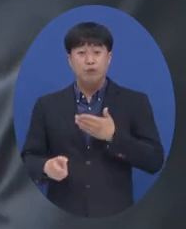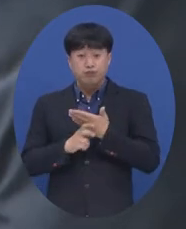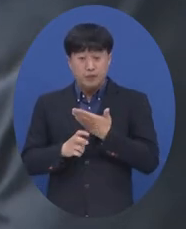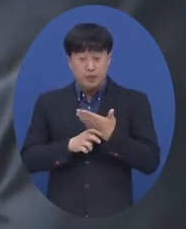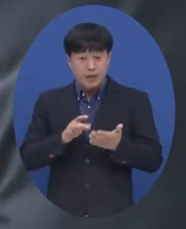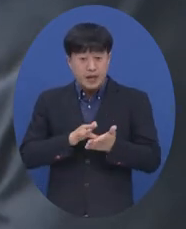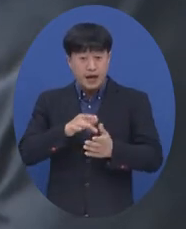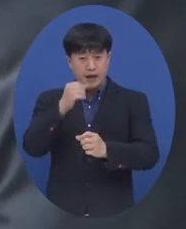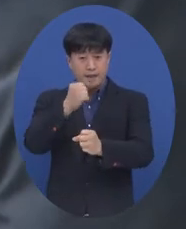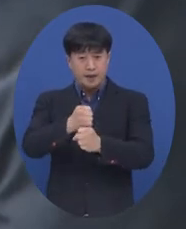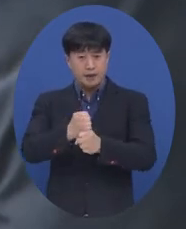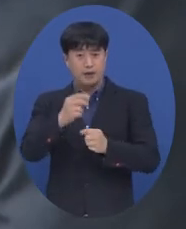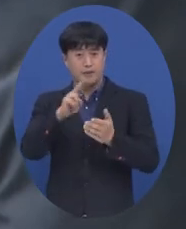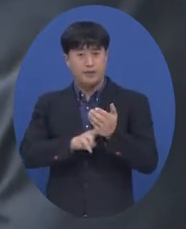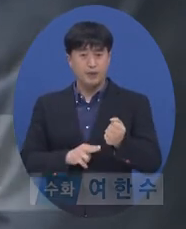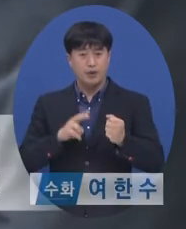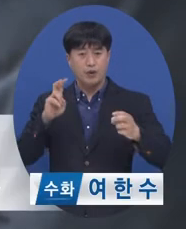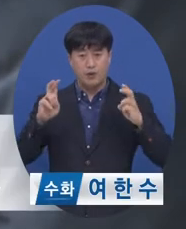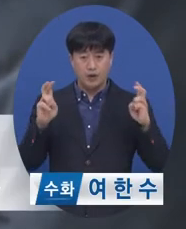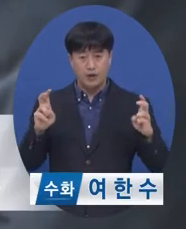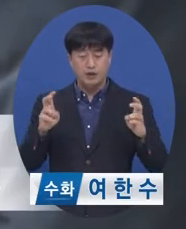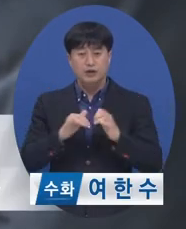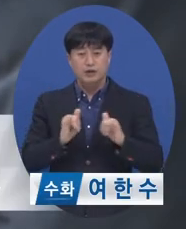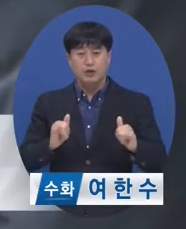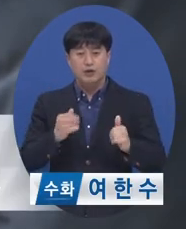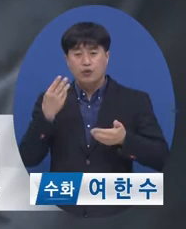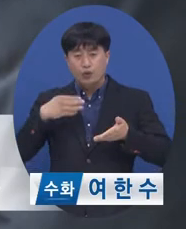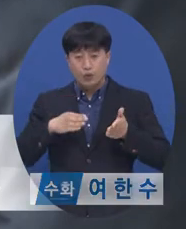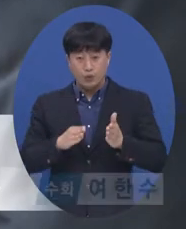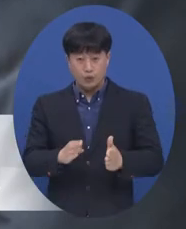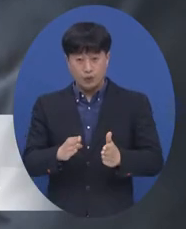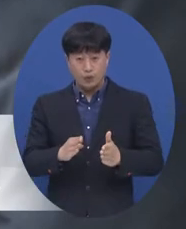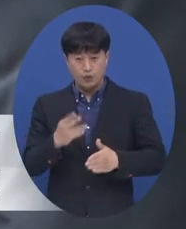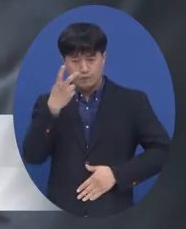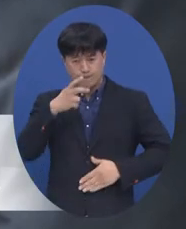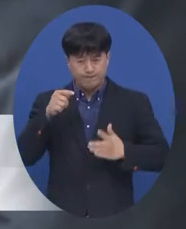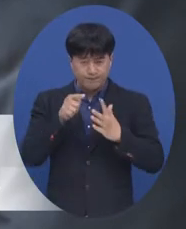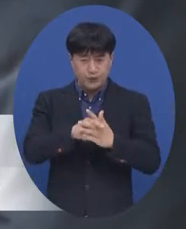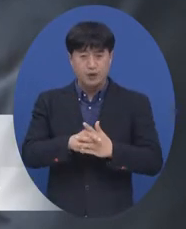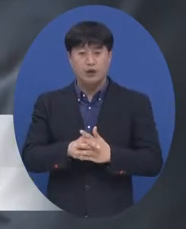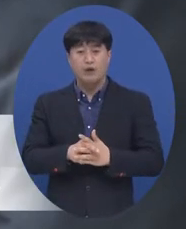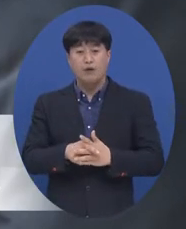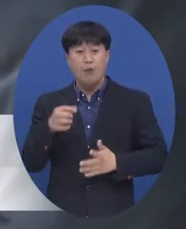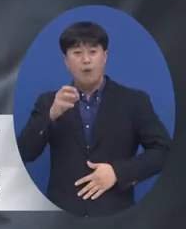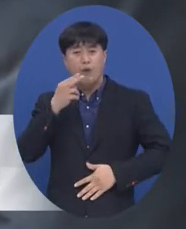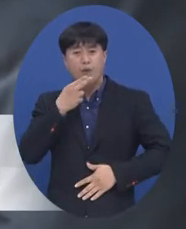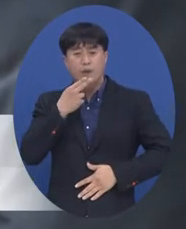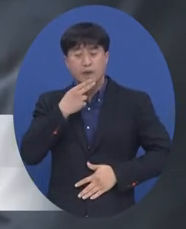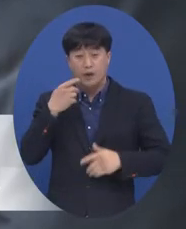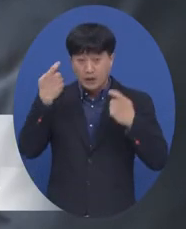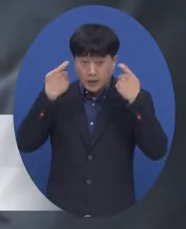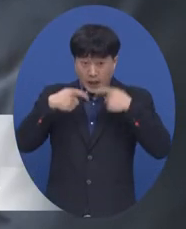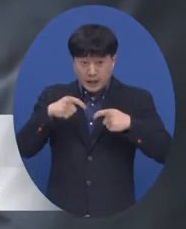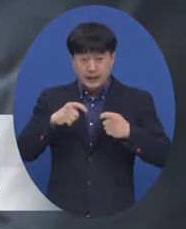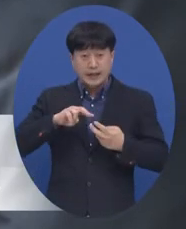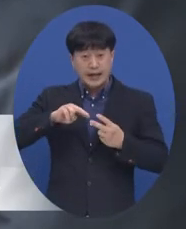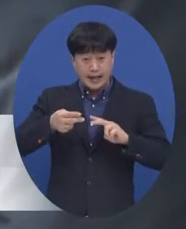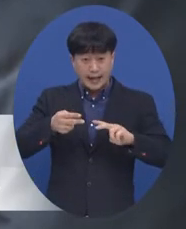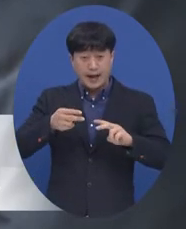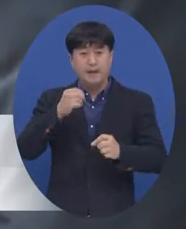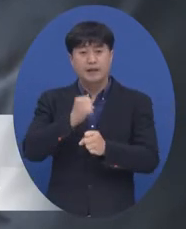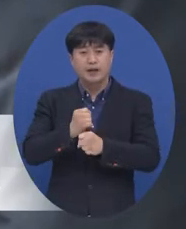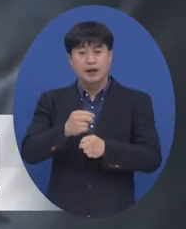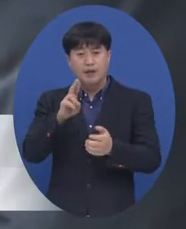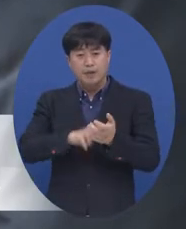불법으로 의약품을 제조하거나 판매한 업자들이 경기도 단속망에 걸려들었습니다. 허가를 받지 않고 다이어트 한약을 만들어